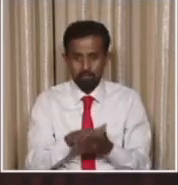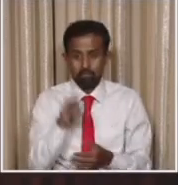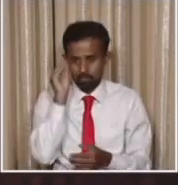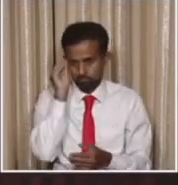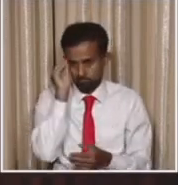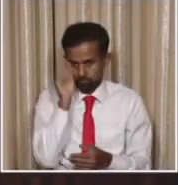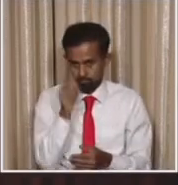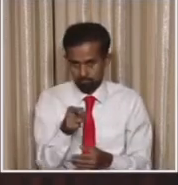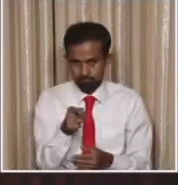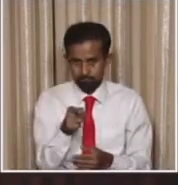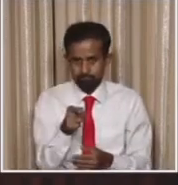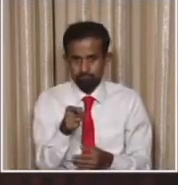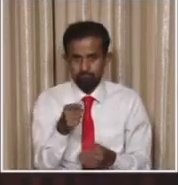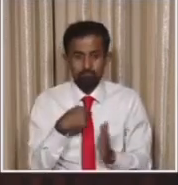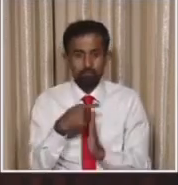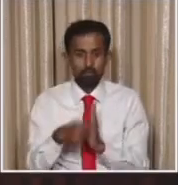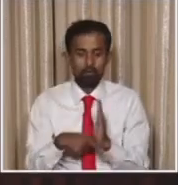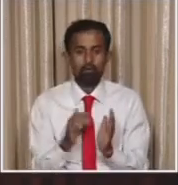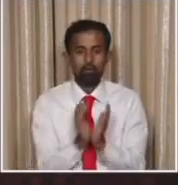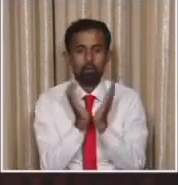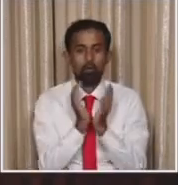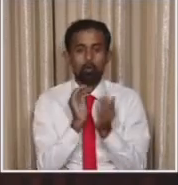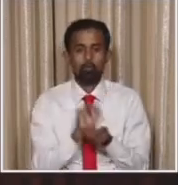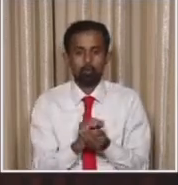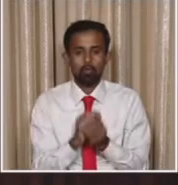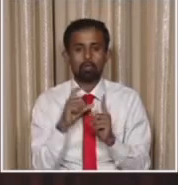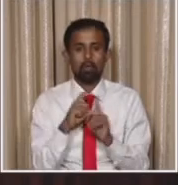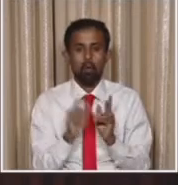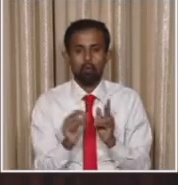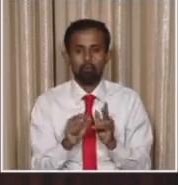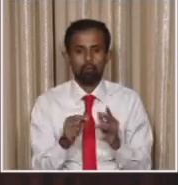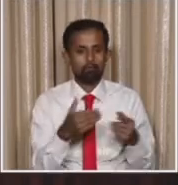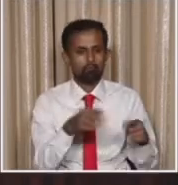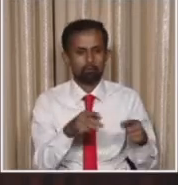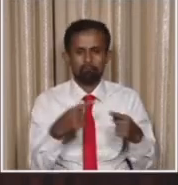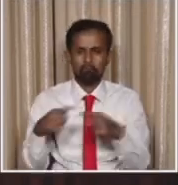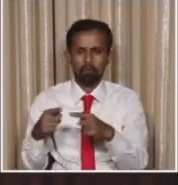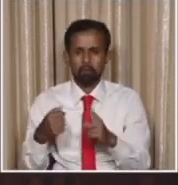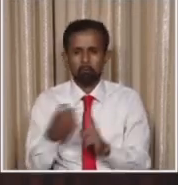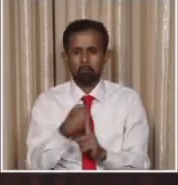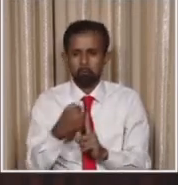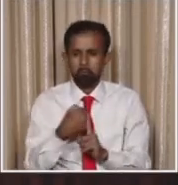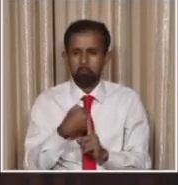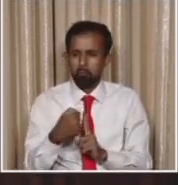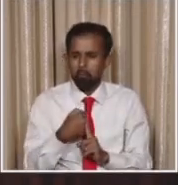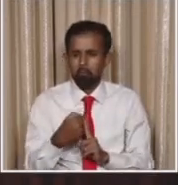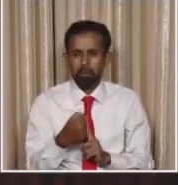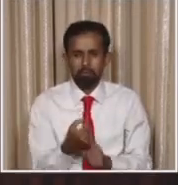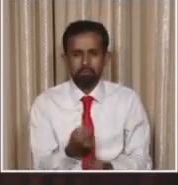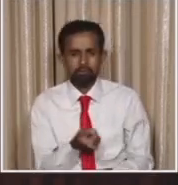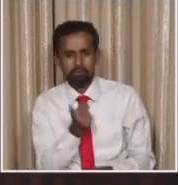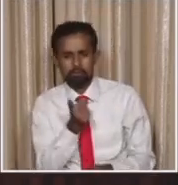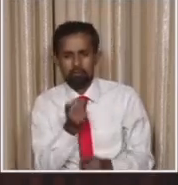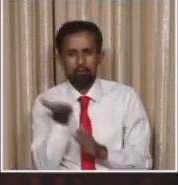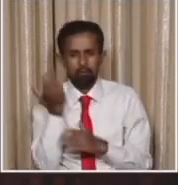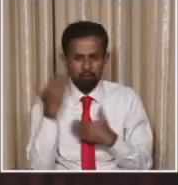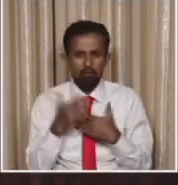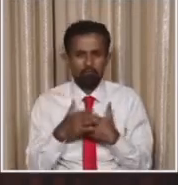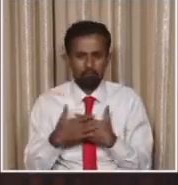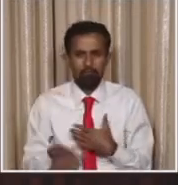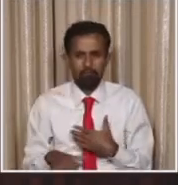ඕන ඒ නිසා අපේ රටේ වන සංරක්ෂණ දෙපාර්තමේන්තුවට විවිධ බලපෑම් විවිධ තර්ජන නොඑක අවස්ථාවල